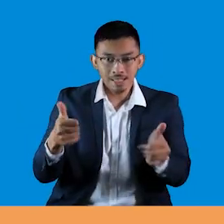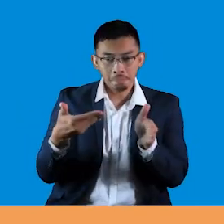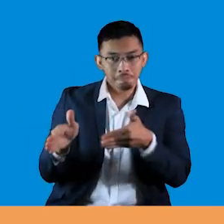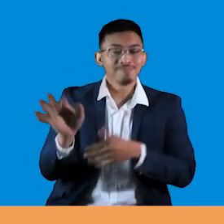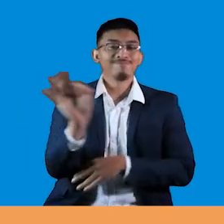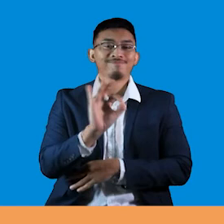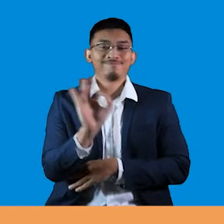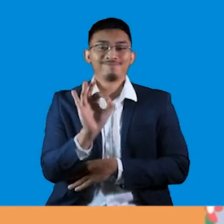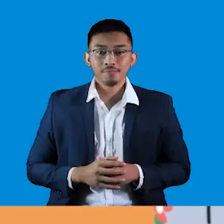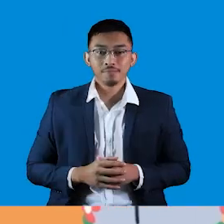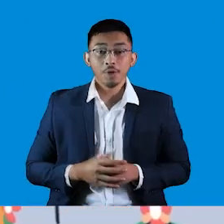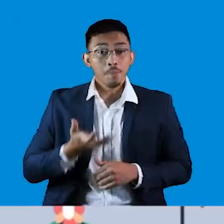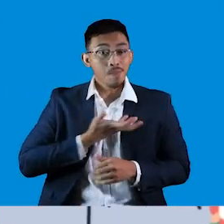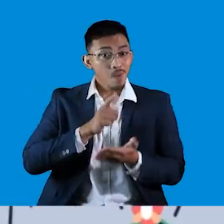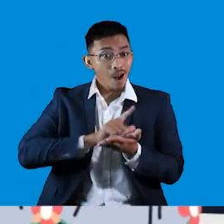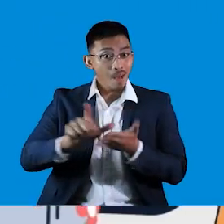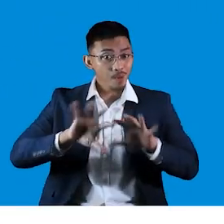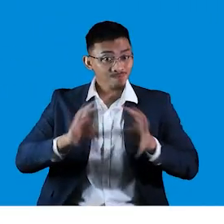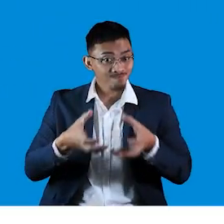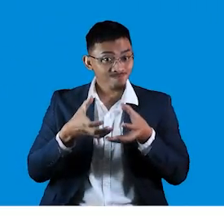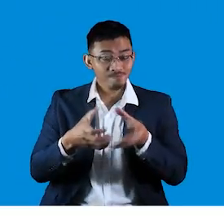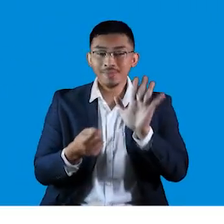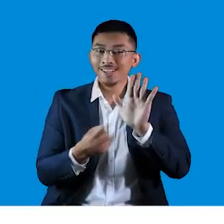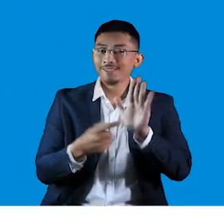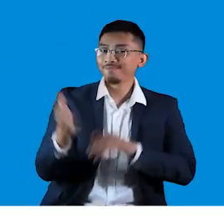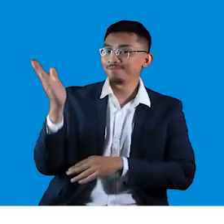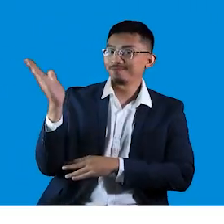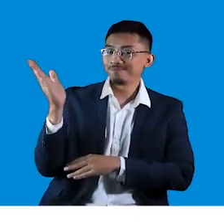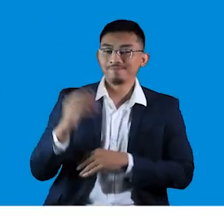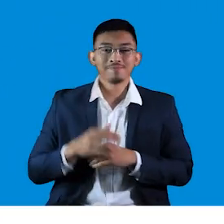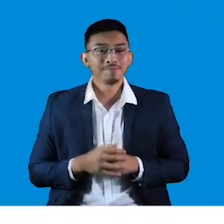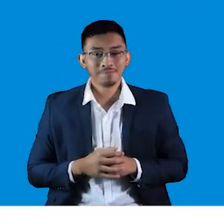dari konflik kepentingan. Untuk melaporkan gratifikasi, klik